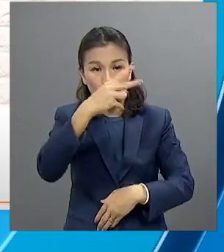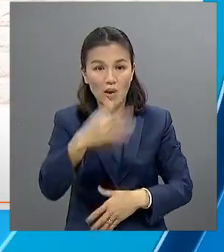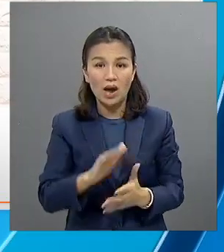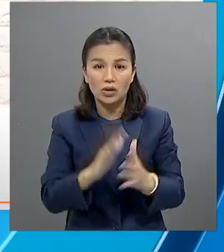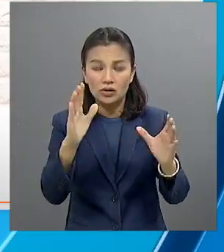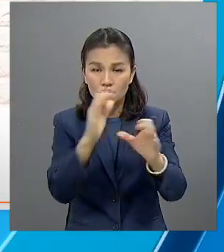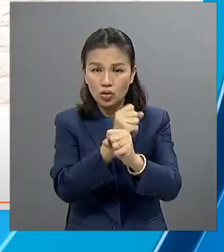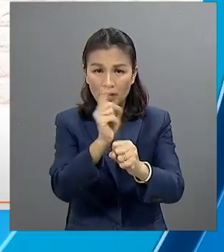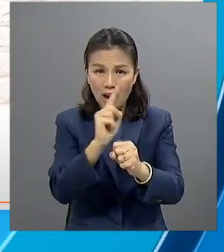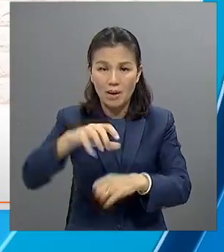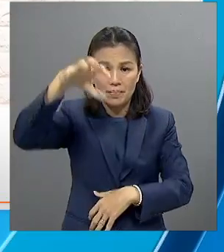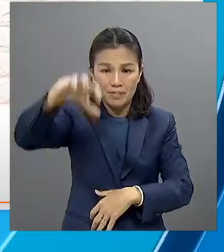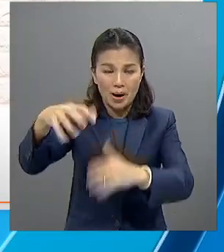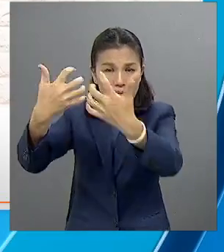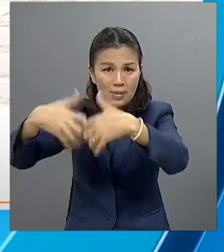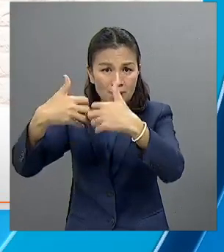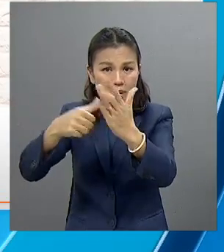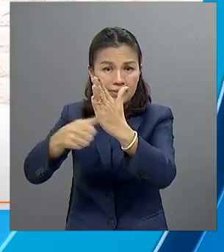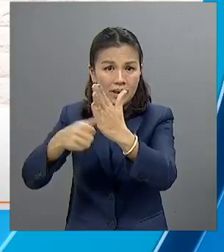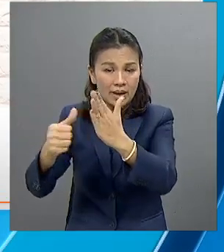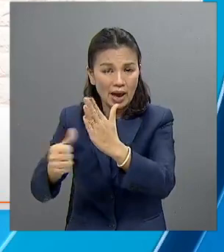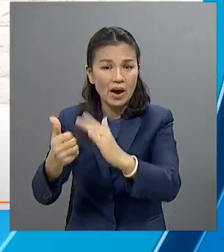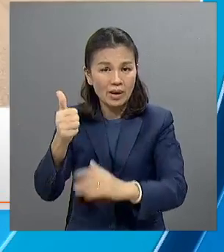จะแก้ไขให้ชาวบ้านได้ไหมคะท่านรอง